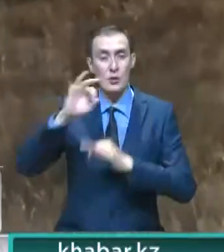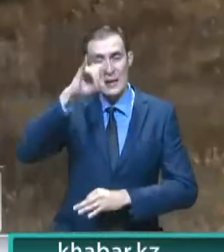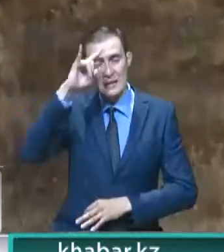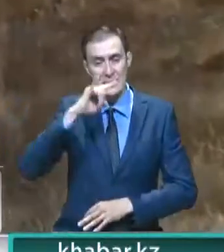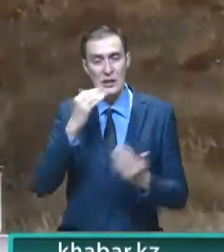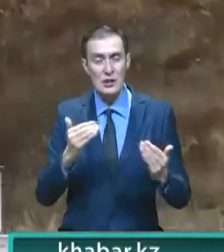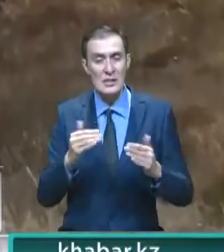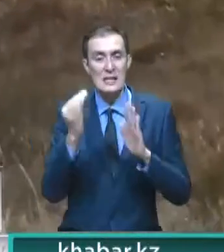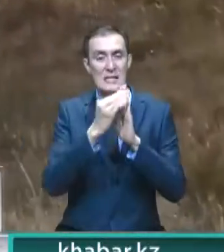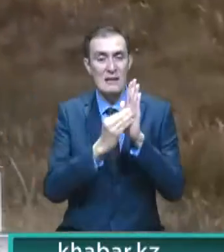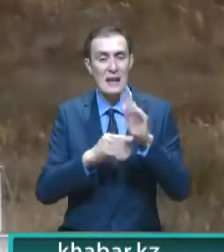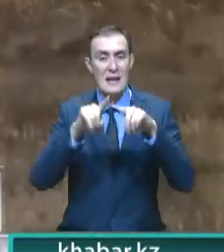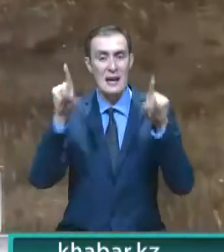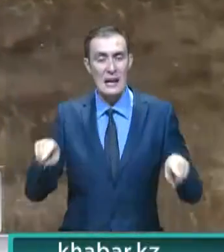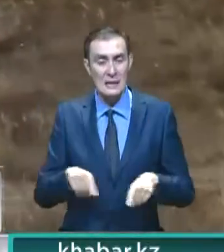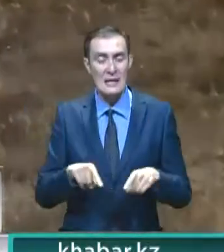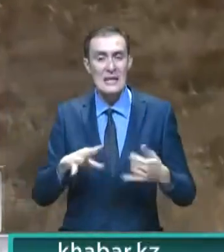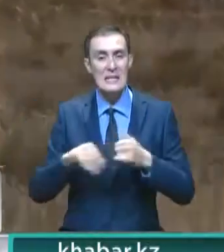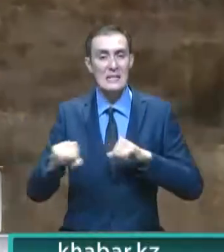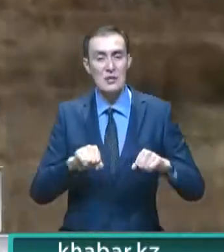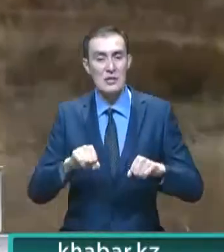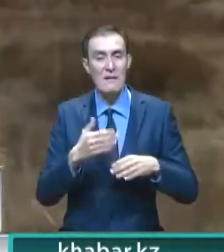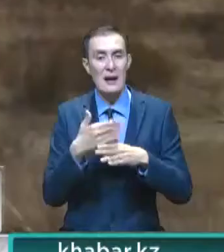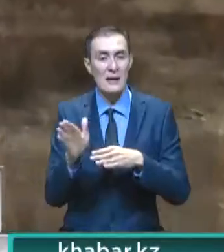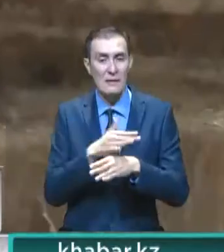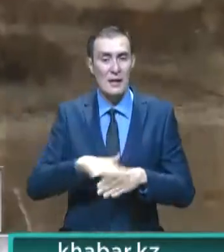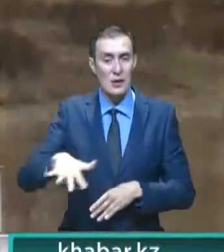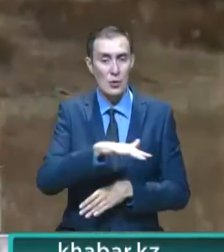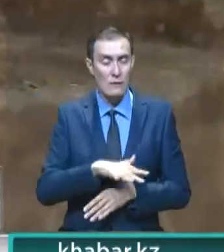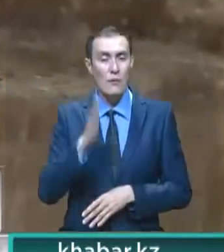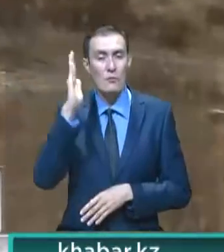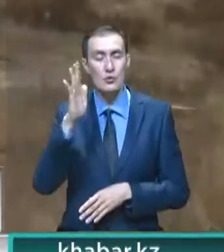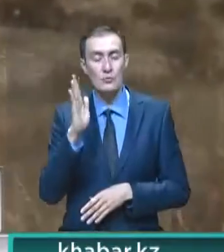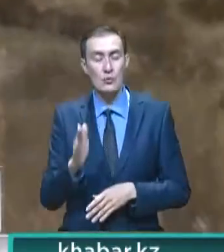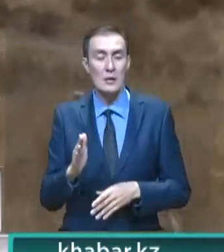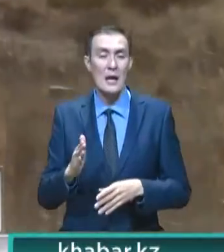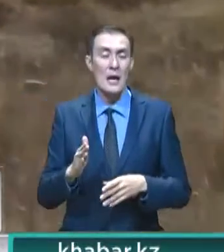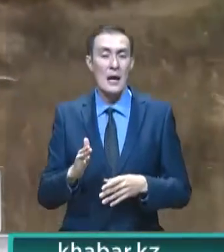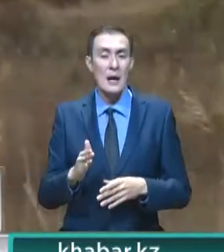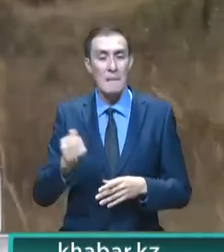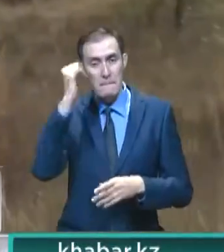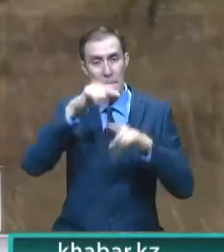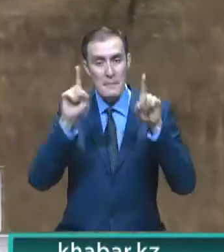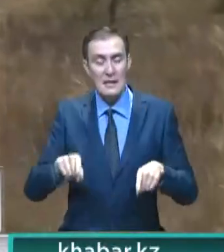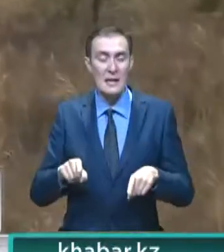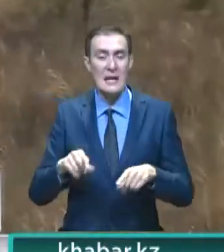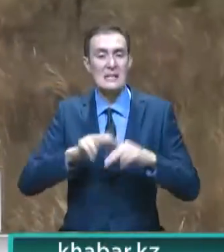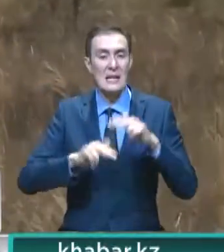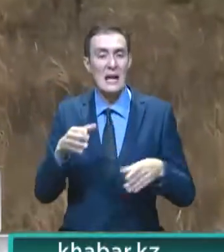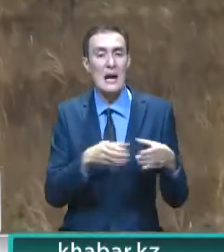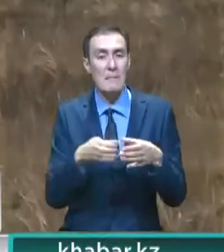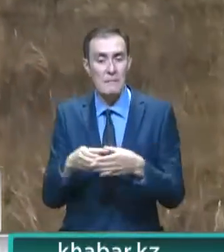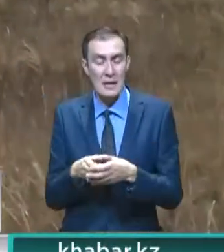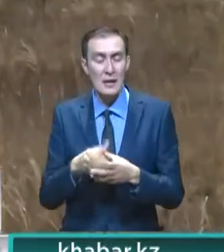Казахстана идет составление карты сейсмического районирования. В ближайшем будущем она станет памяткой для строителей. Проще